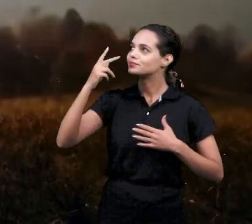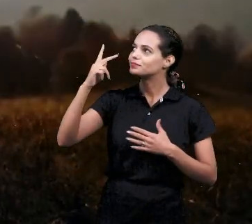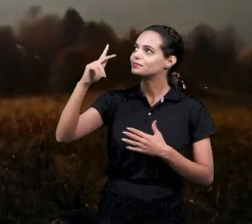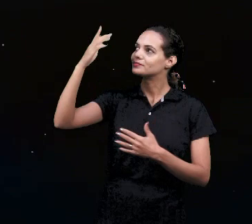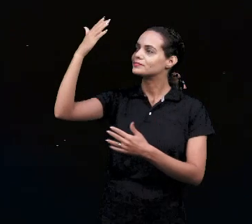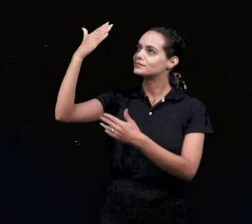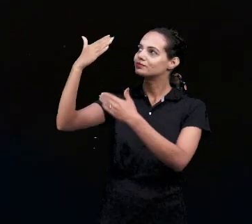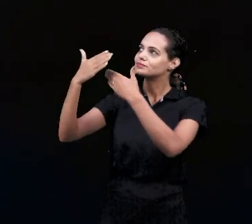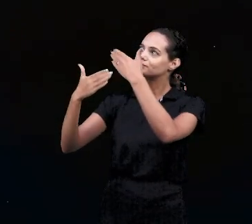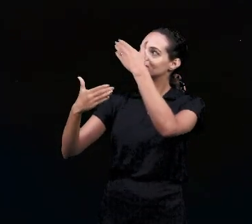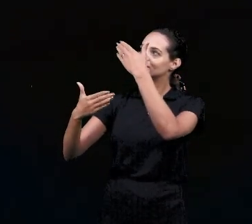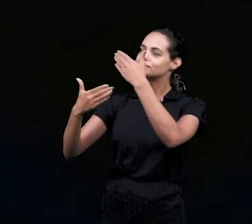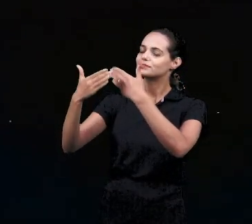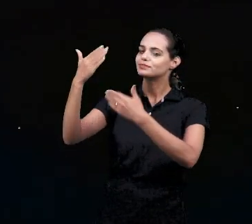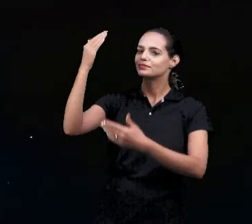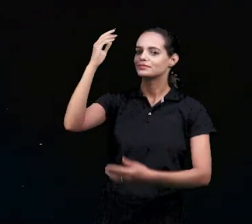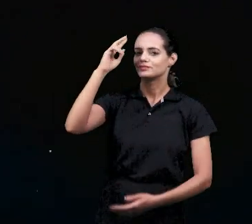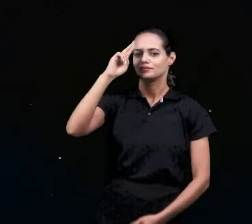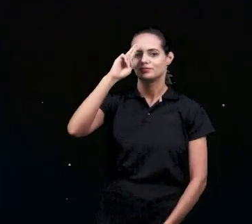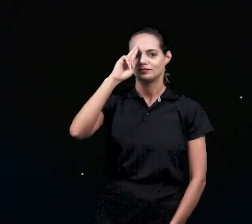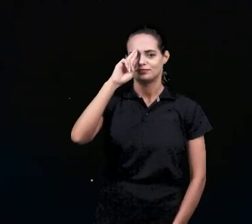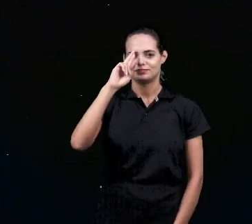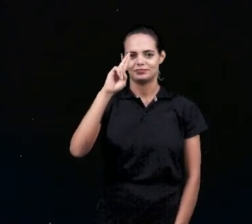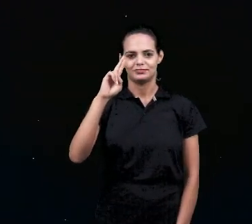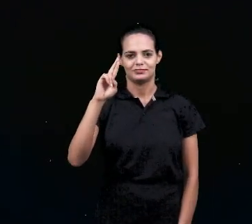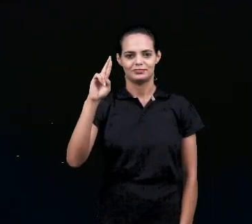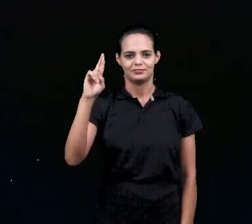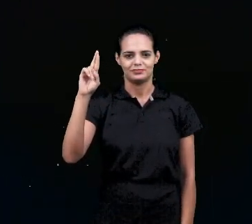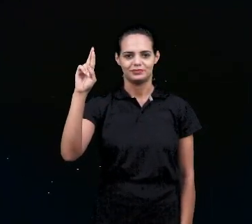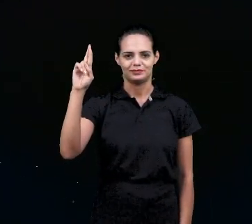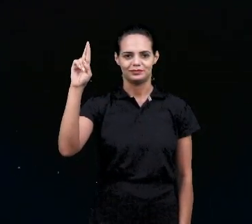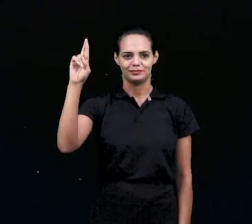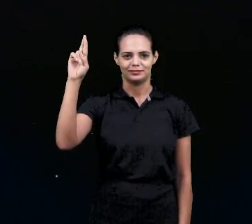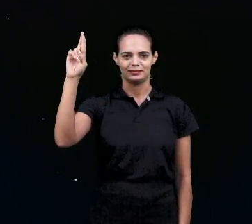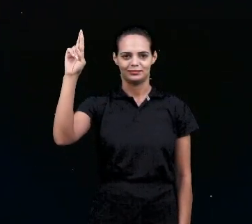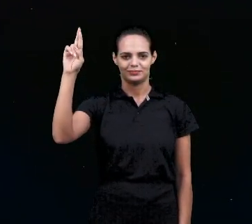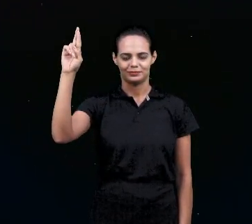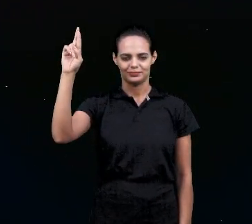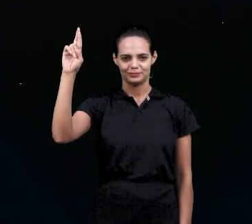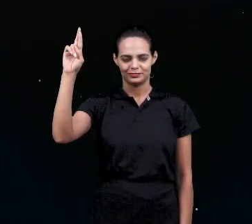repousar em ti, Senhor.